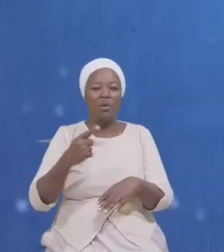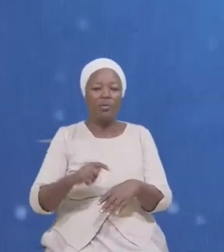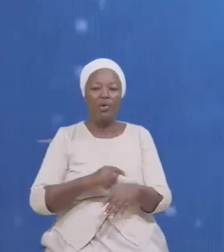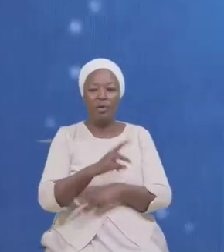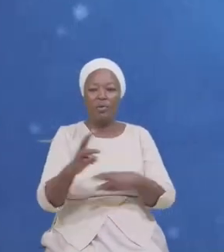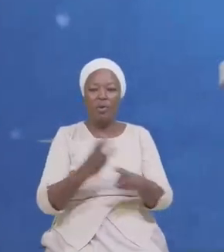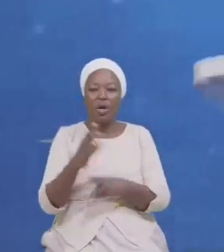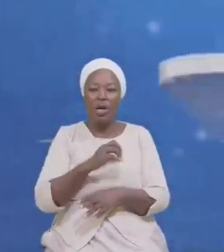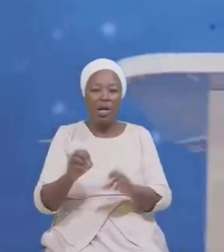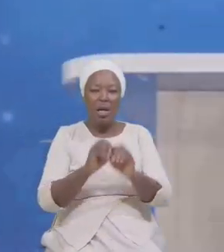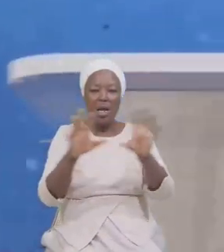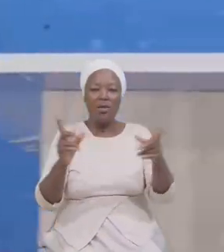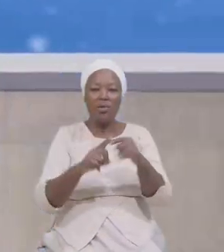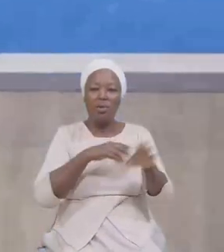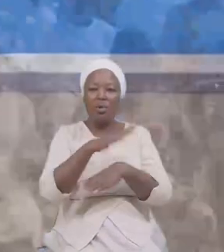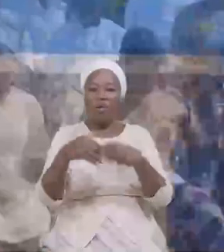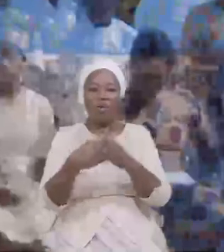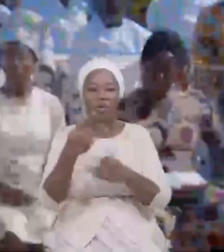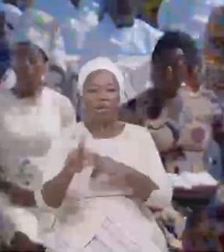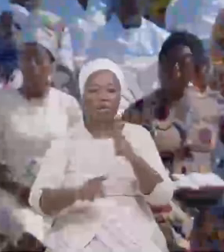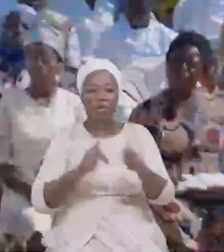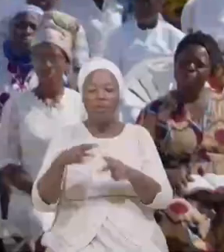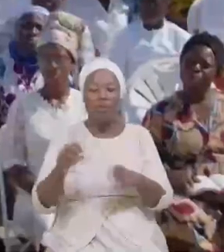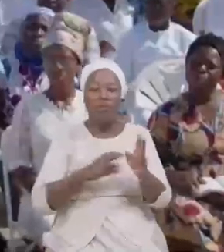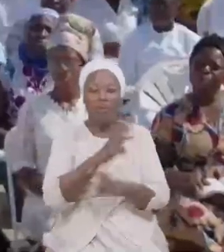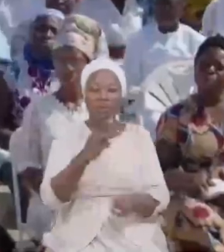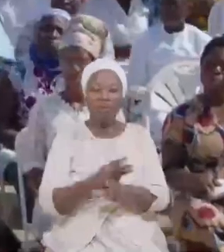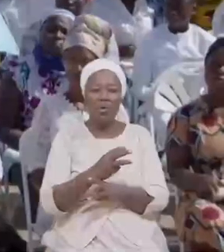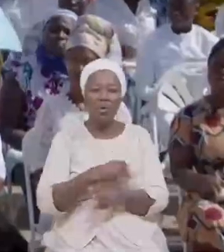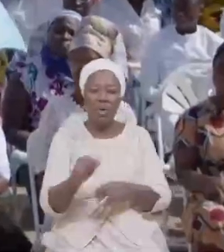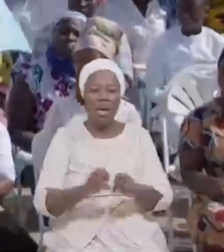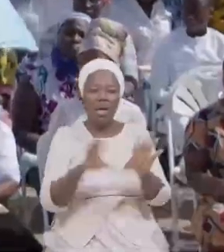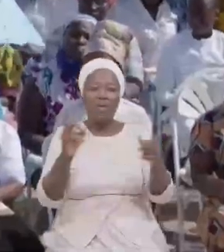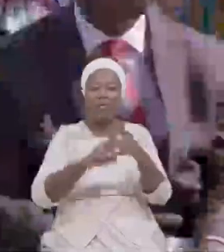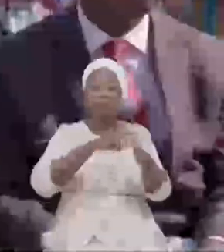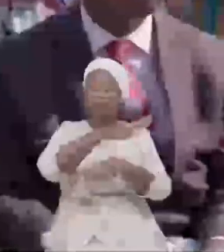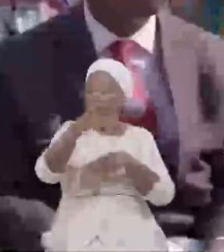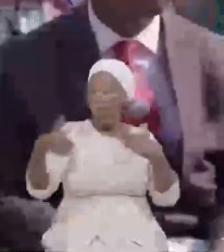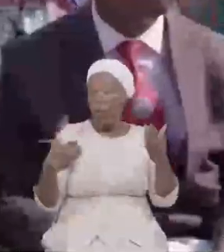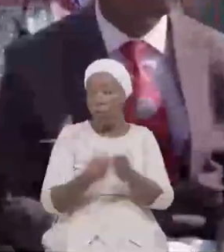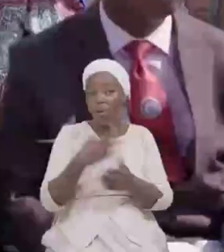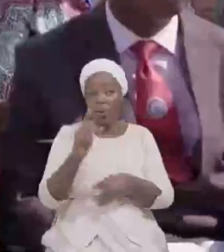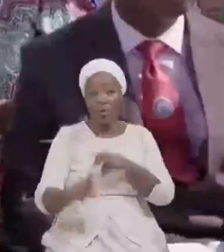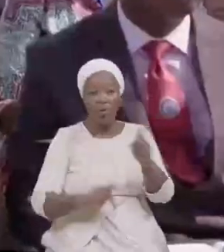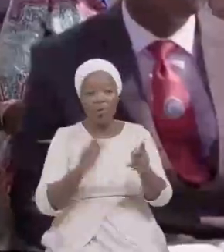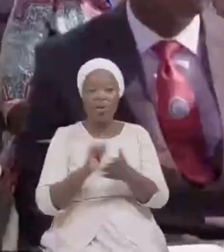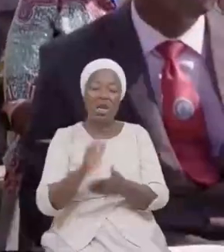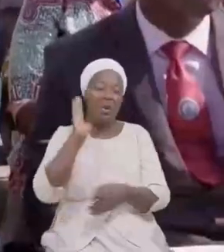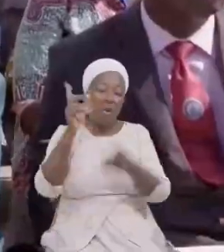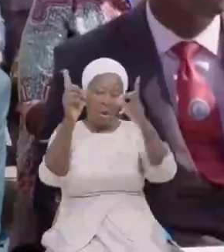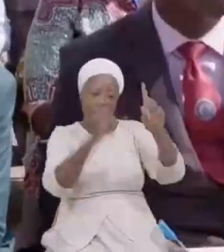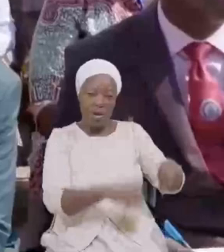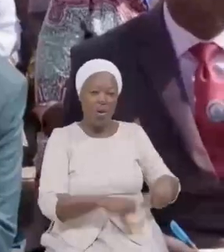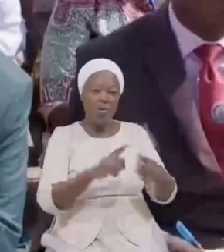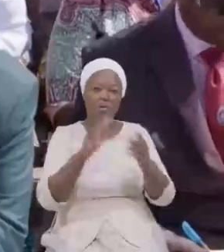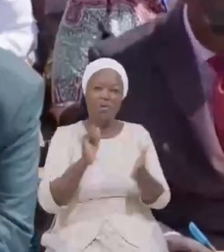Une lumière pour toutes les nations. La lumière pour ses créatures et ceux qui viendront à cette